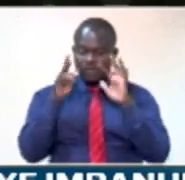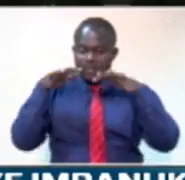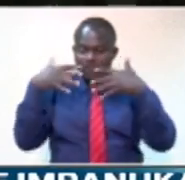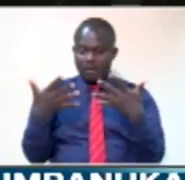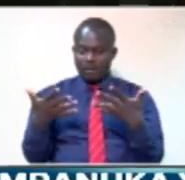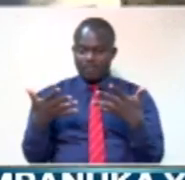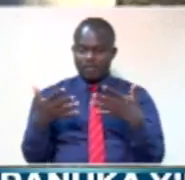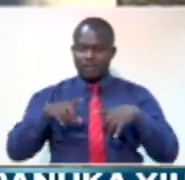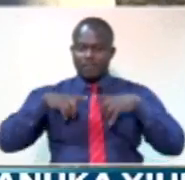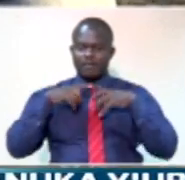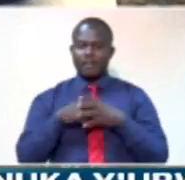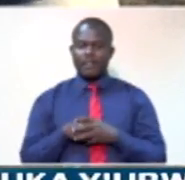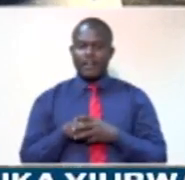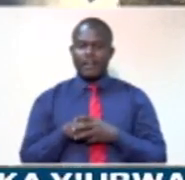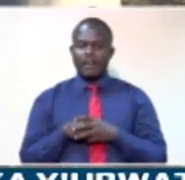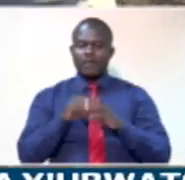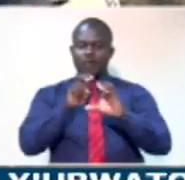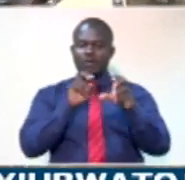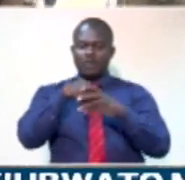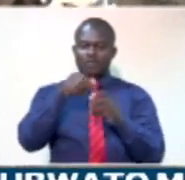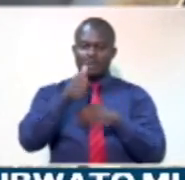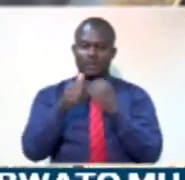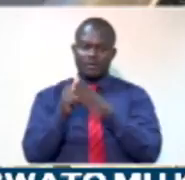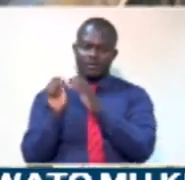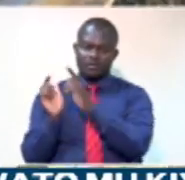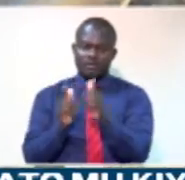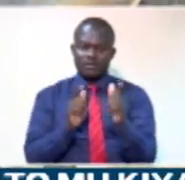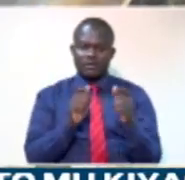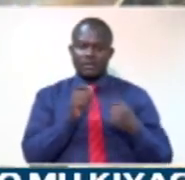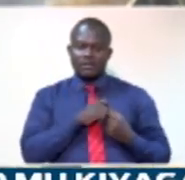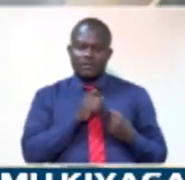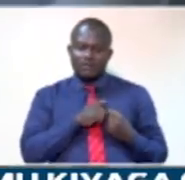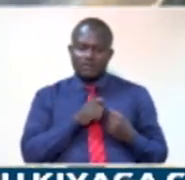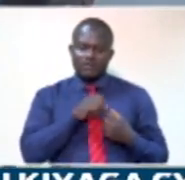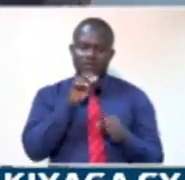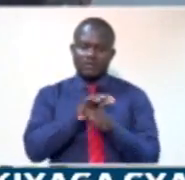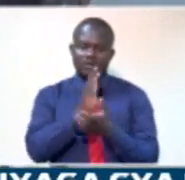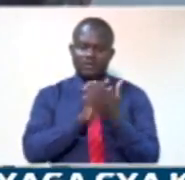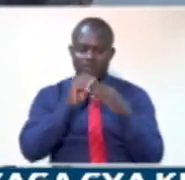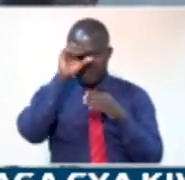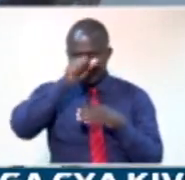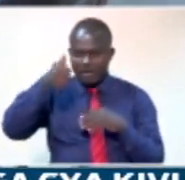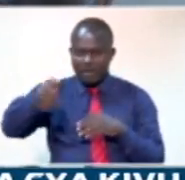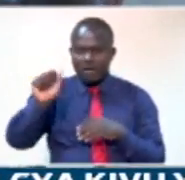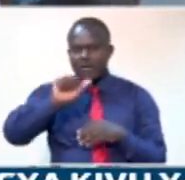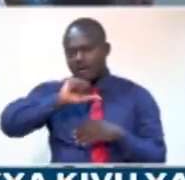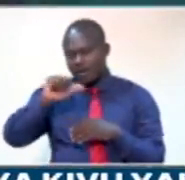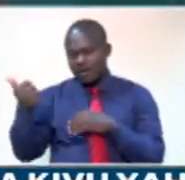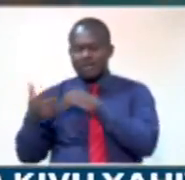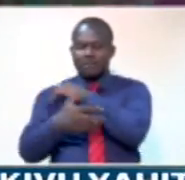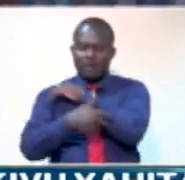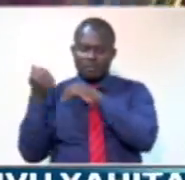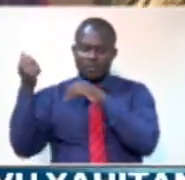tubayeho. Kubavanga mu byabo n'ibyihebe intimba ni yose ku mutima. Bamwe babuze ababo, bamwe bacujwe